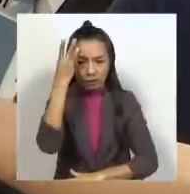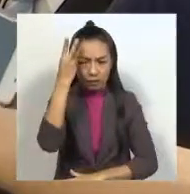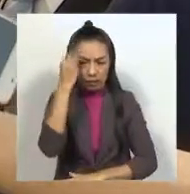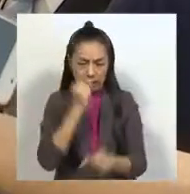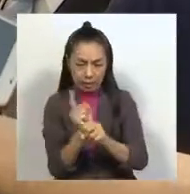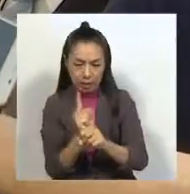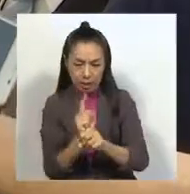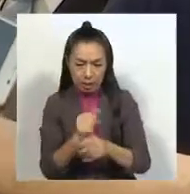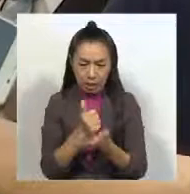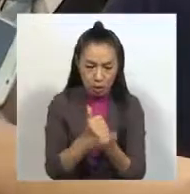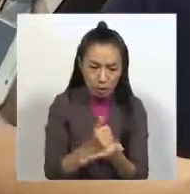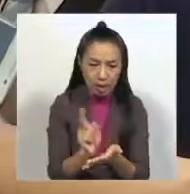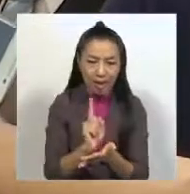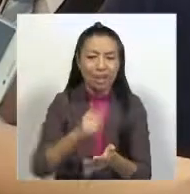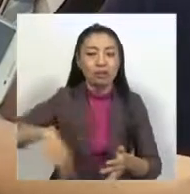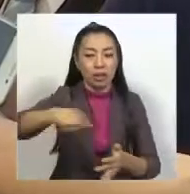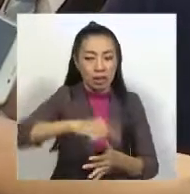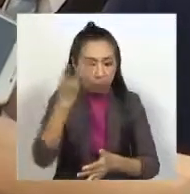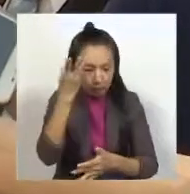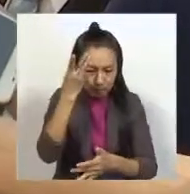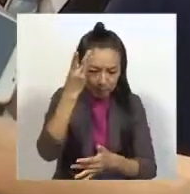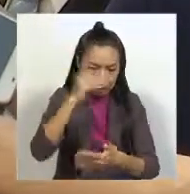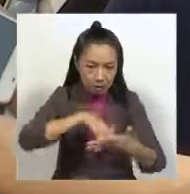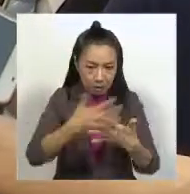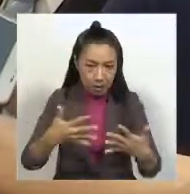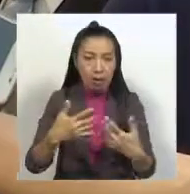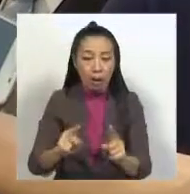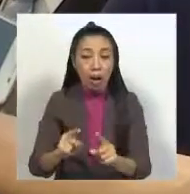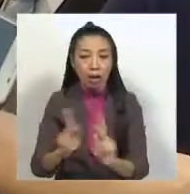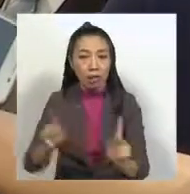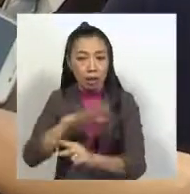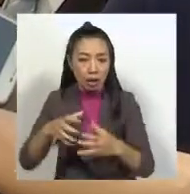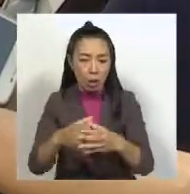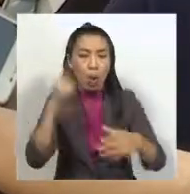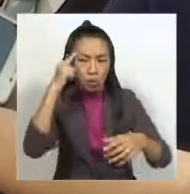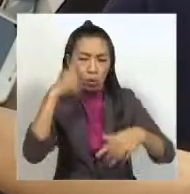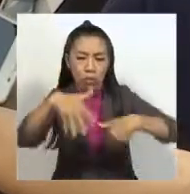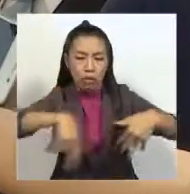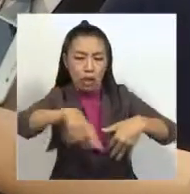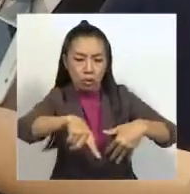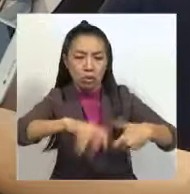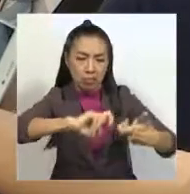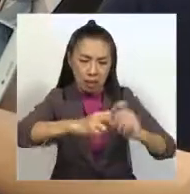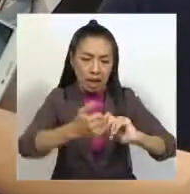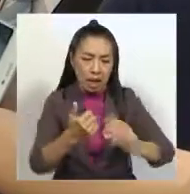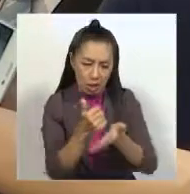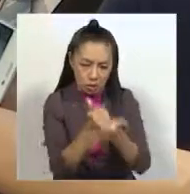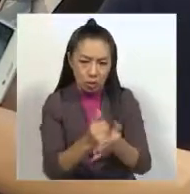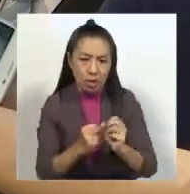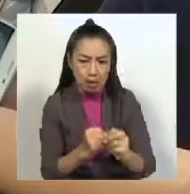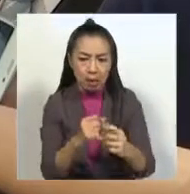พิจารณาให้ดีอย่างไรก็ตามทุกคนที่ไปเนี่ยเข้าใจว่าประชาชนเนี่ยทุกยากอยู่เขาคงพยายามไปช่วยเหลือแต่ต้อง